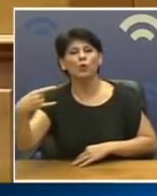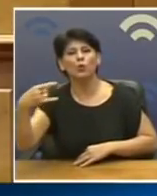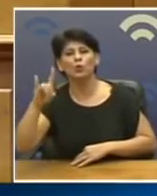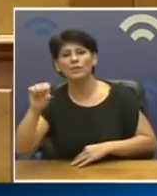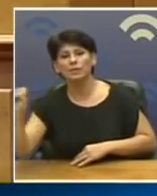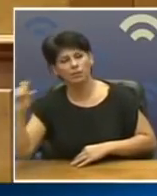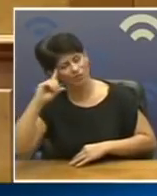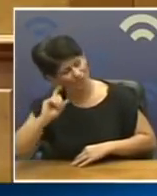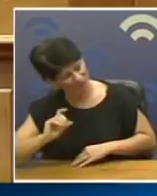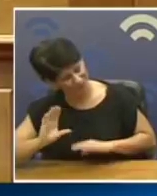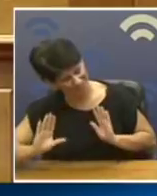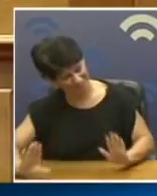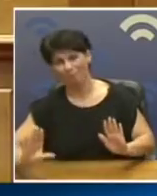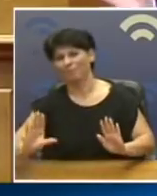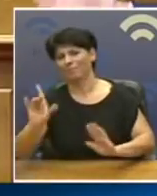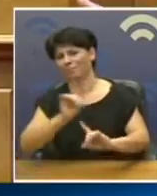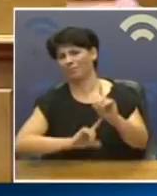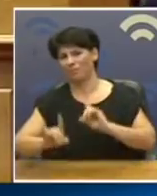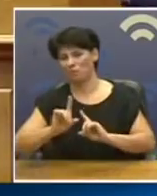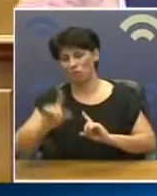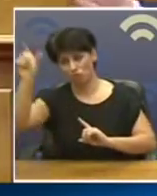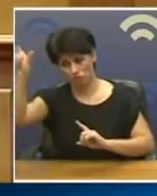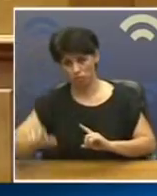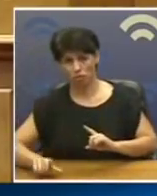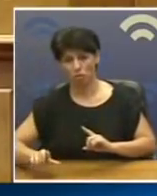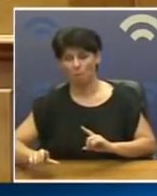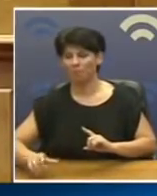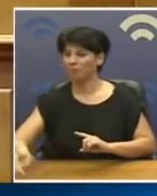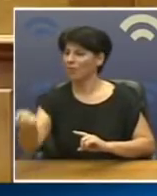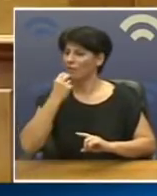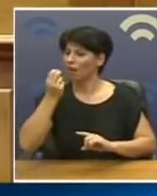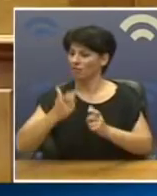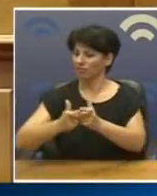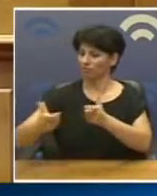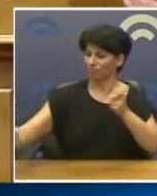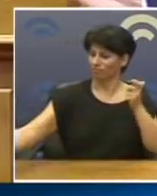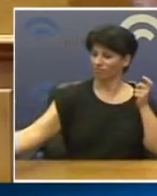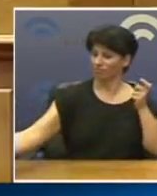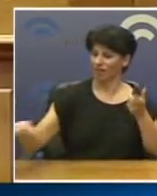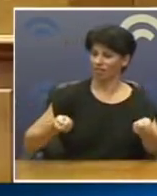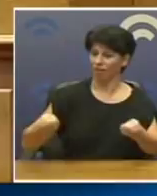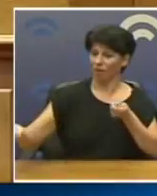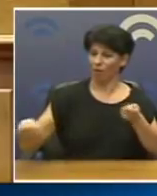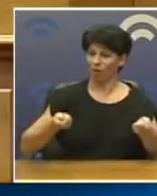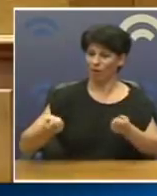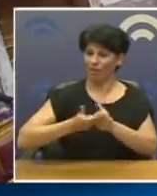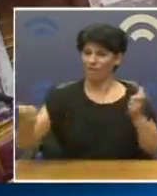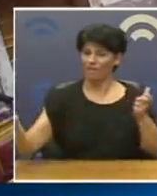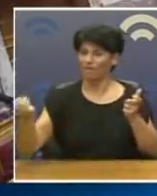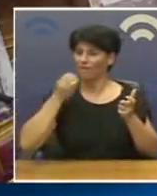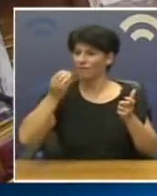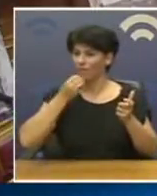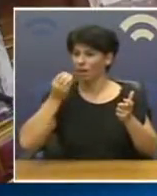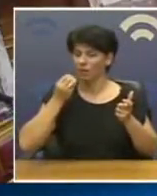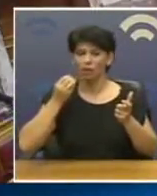ναι κύριε Πιπηλή, ο κύριος Φρουζής, ο οποίος διοργάνωνε το δείπνα για τον Πρωθυπουργό, τον κύριο Μητσοτάκη, στην προεκλογική περίοδο του 12. Ναι,